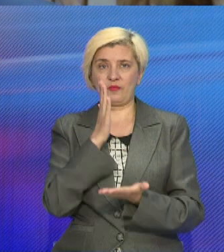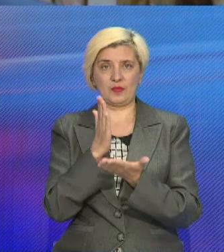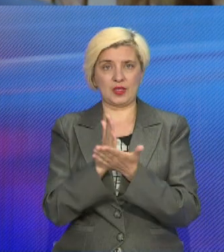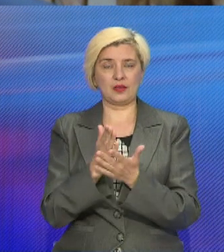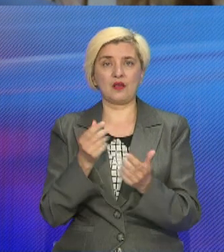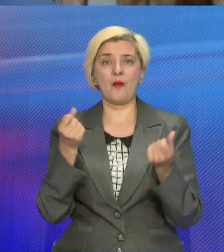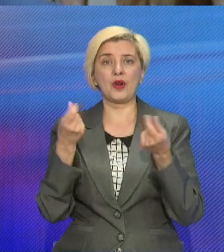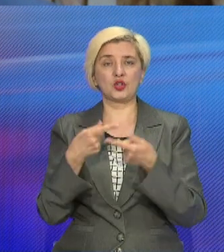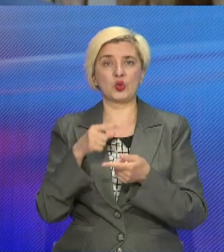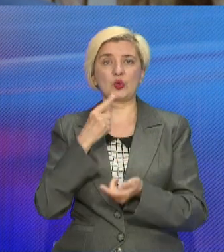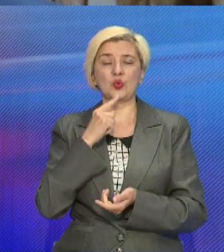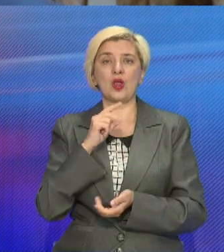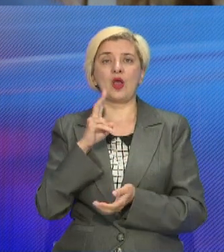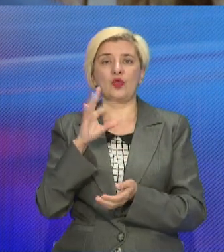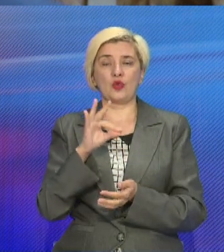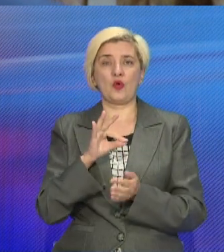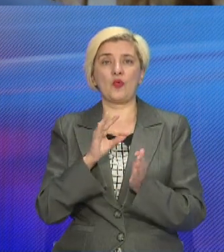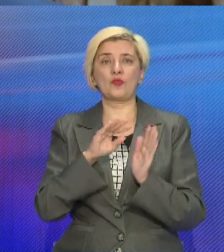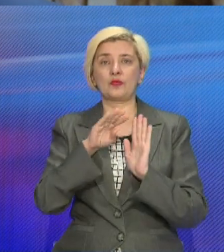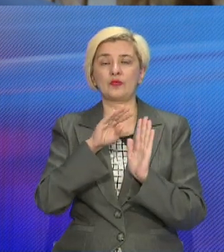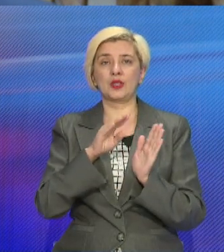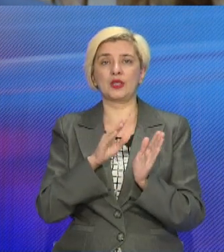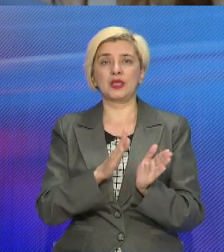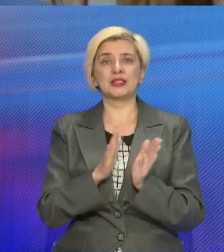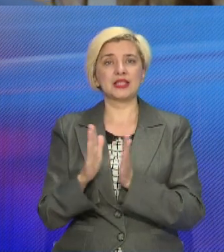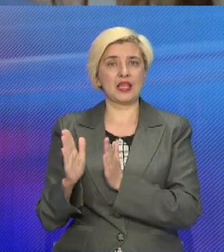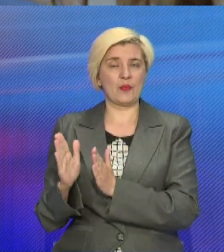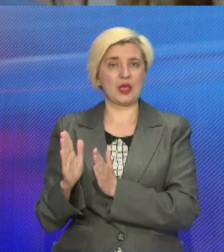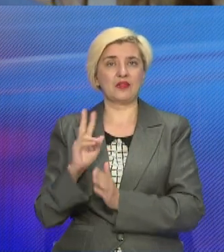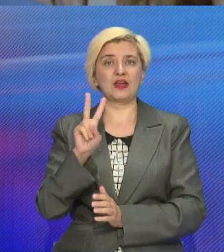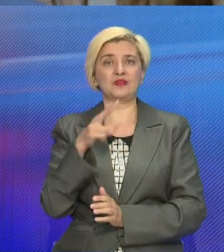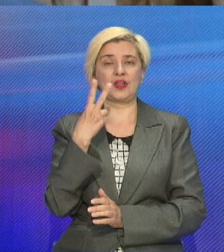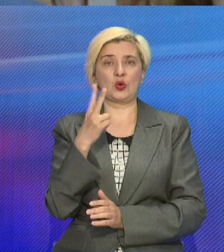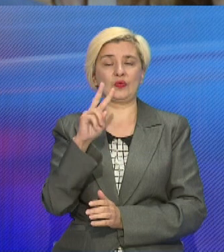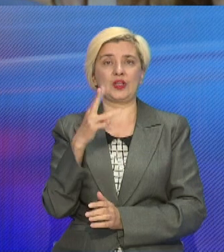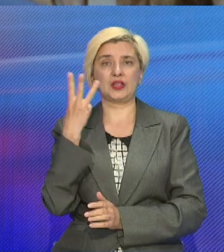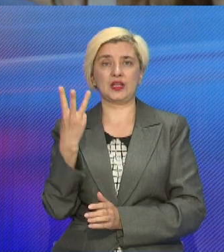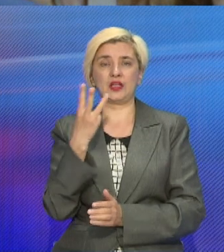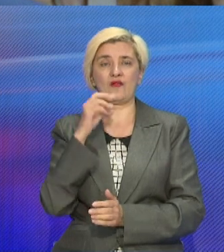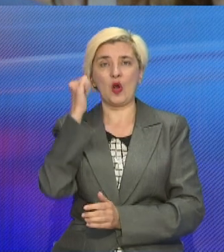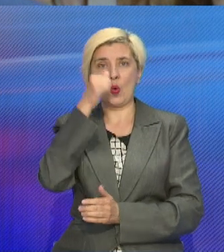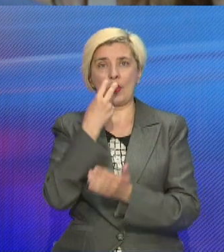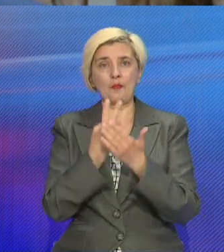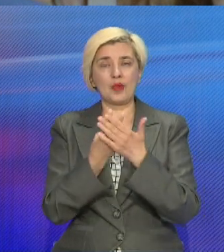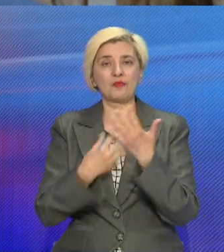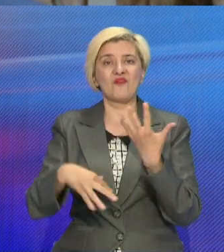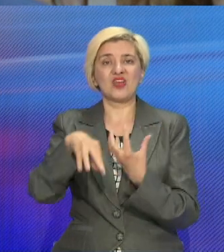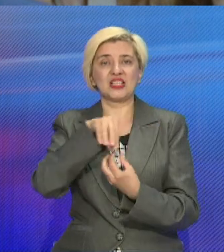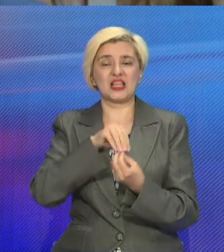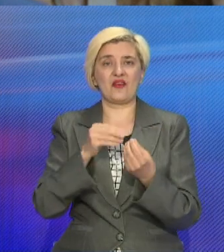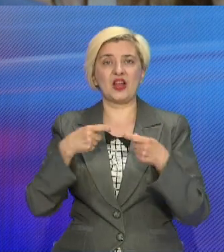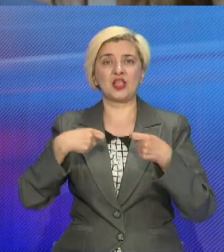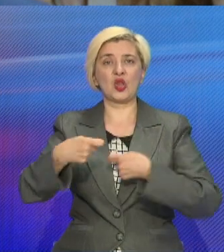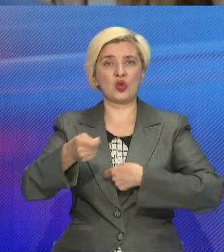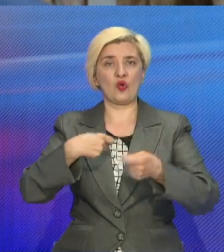же динамика 2022 и 2023 года демонстрирует восстановление нашего товарооборота. И встреча сегодняшняя с господином послом